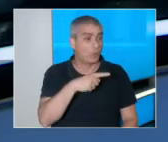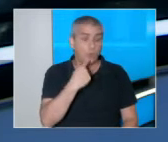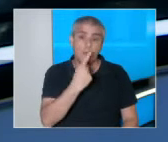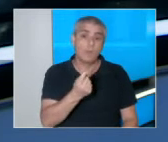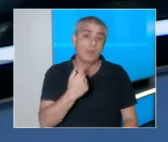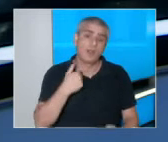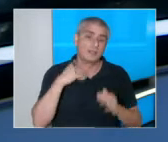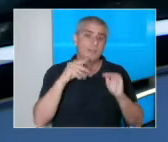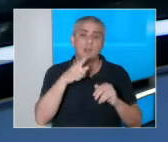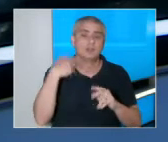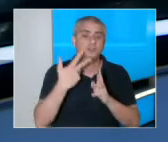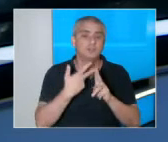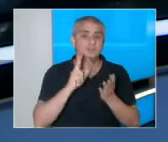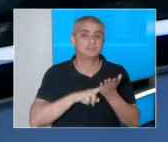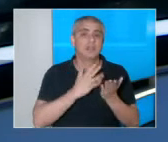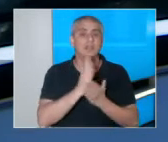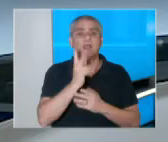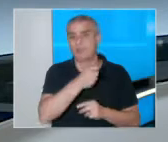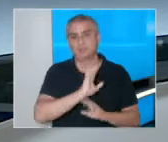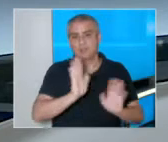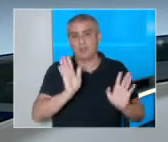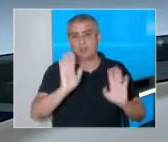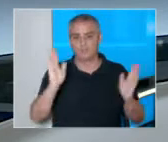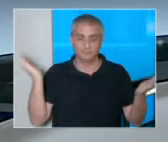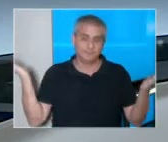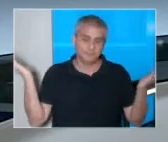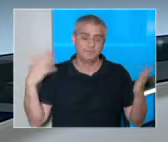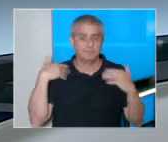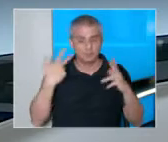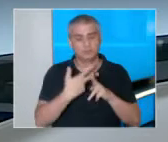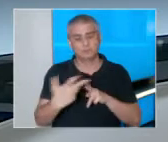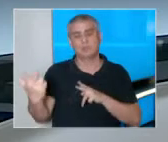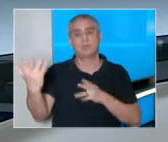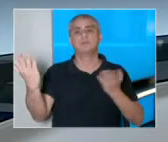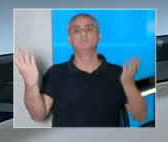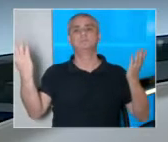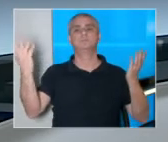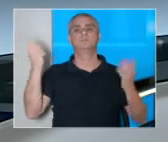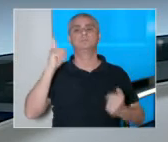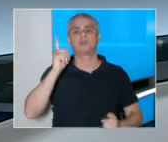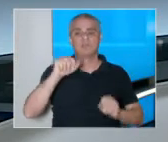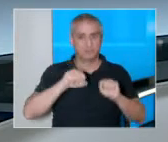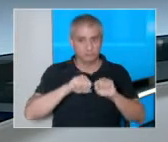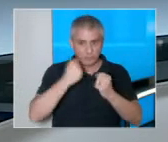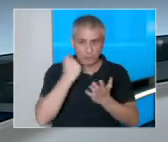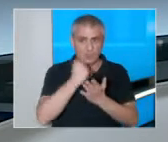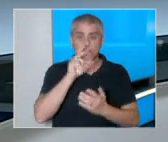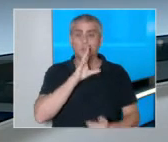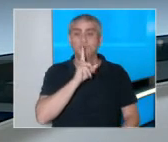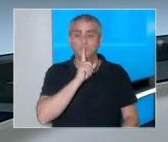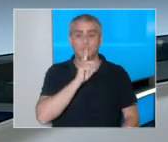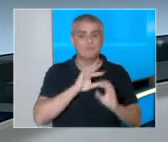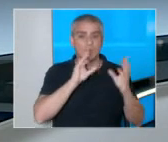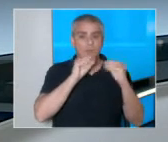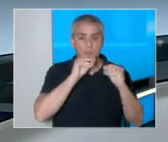והוא אומר לו, אני מאחל לך שהצדק יצא לאור, הוא אומר, רק זה לא, רק זה לא. אז נאחל שיצאו זכאים, אבל זה ששברו את הטאבו הזה של השתיקה